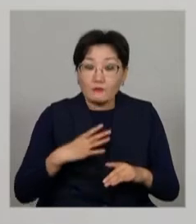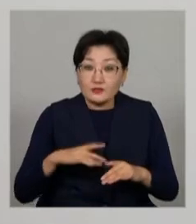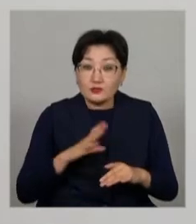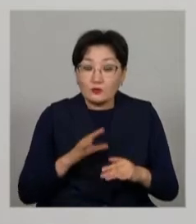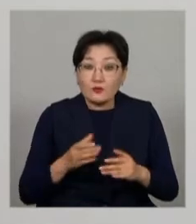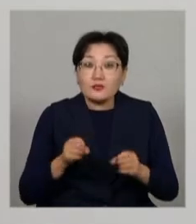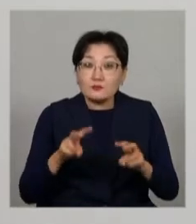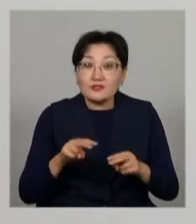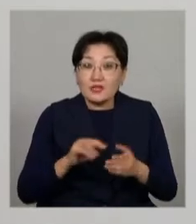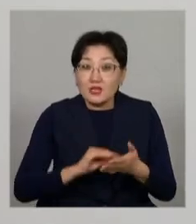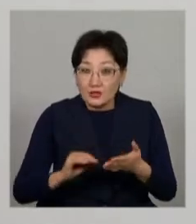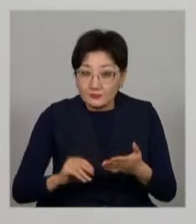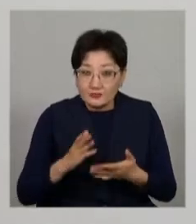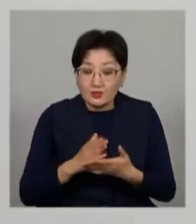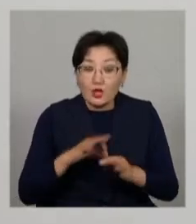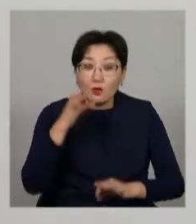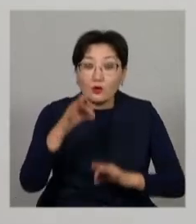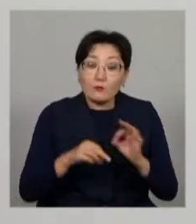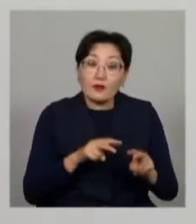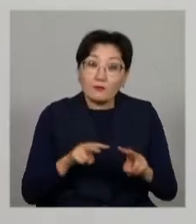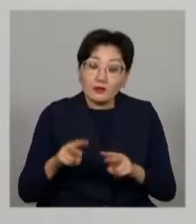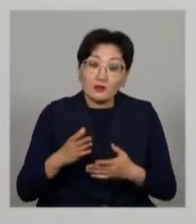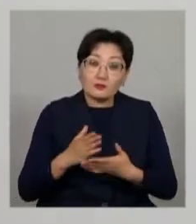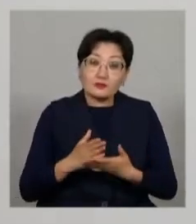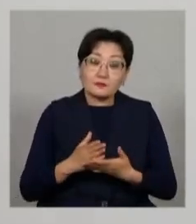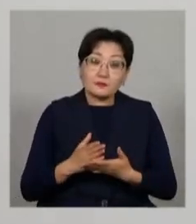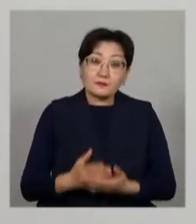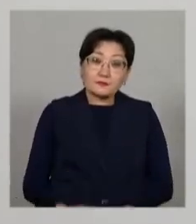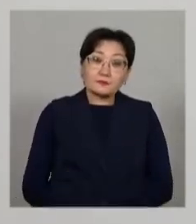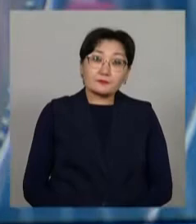Арнайы қолхат алдық. Жағдайларын тәулік бойы бақылауда ұстап отырамыз.